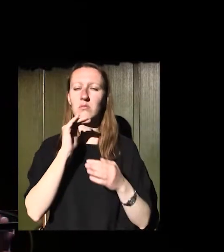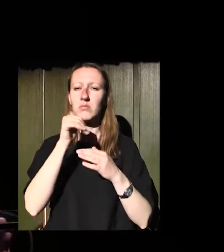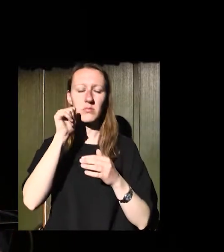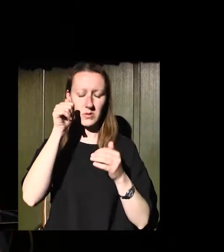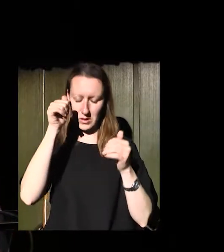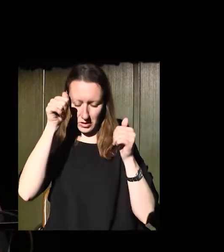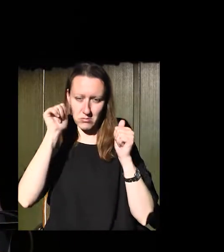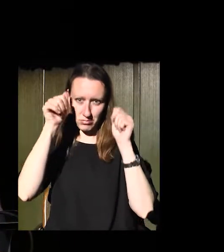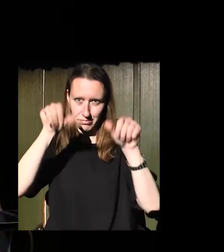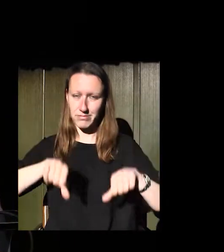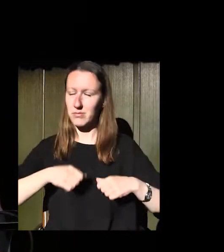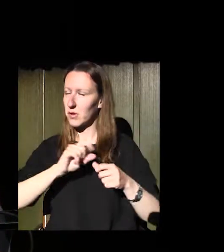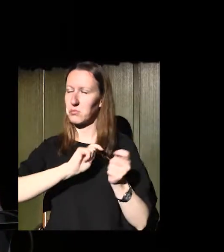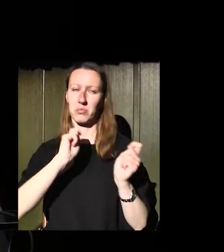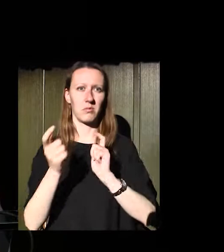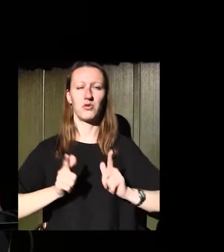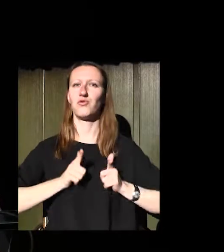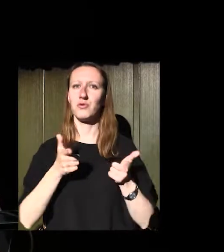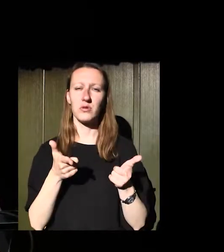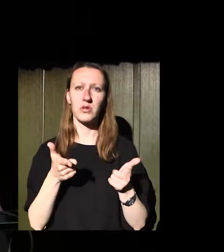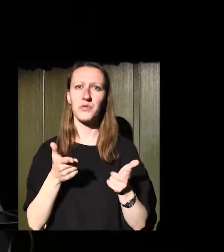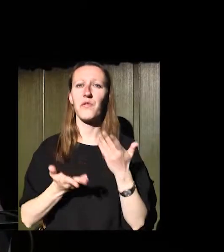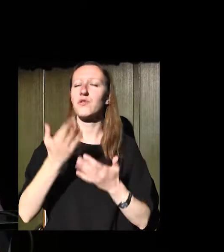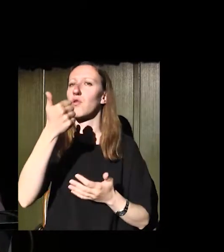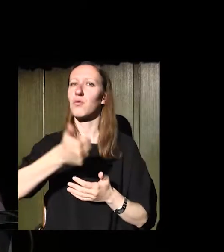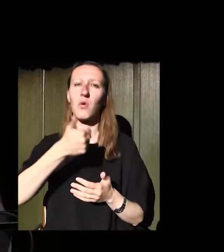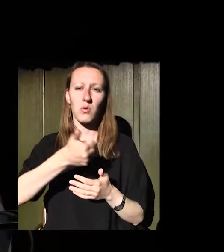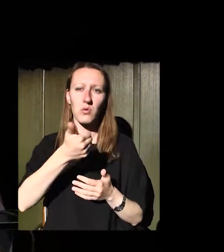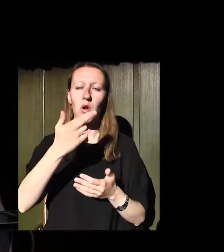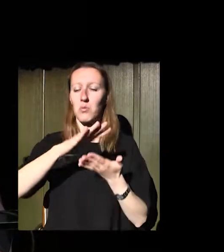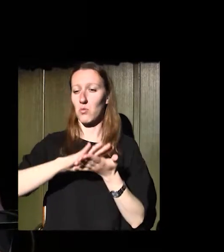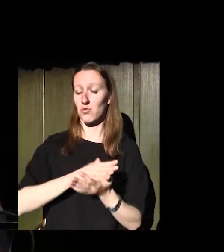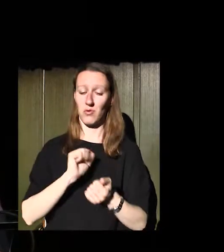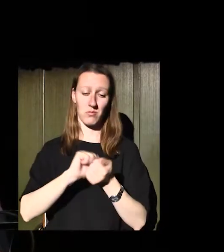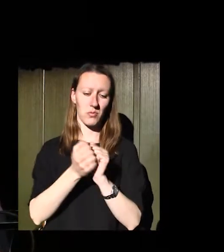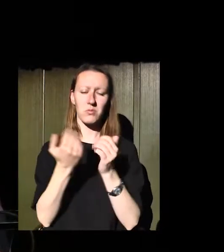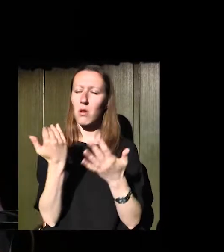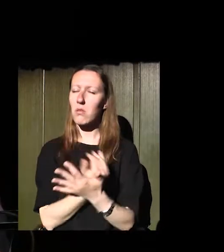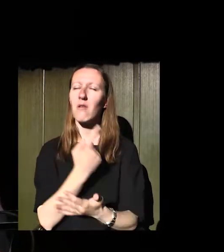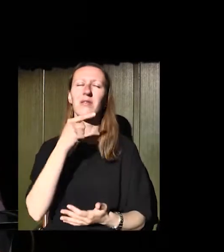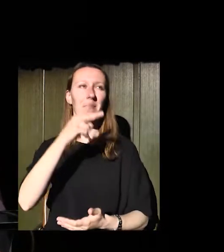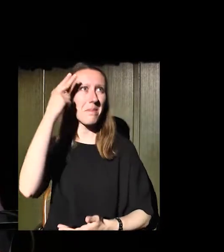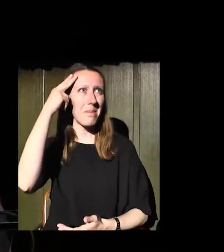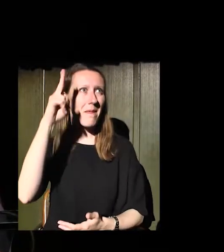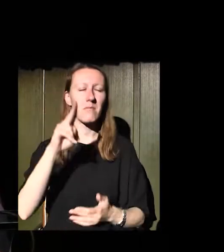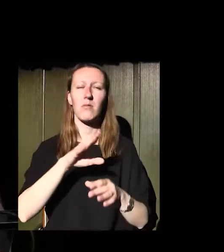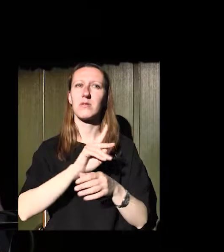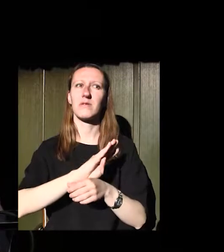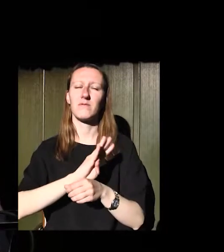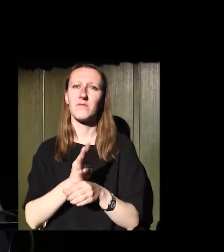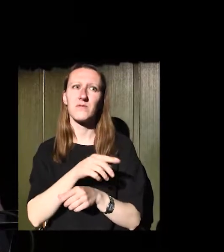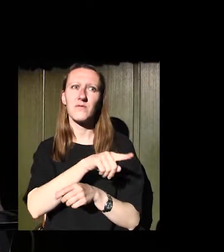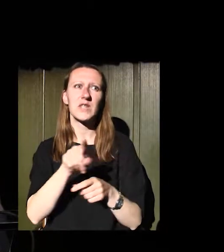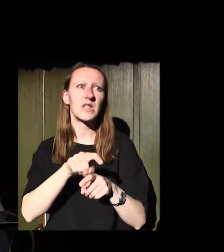specifičnih okolnosti koji su preko noći promijenili naš svakodnevni život. više od godinu dana od početka borbe s novim i tada nepoznatim